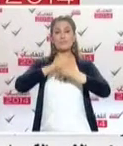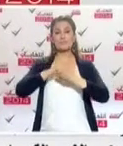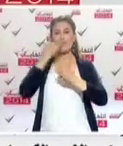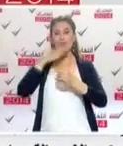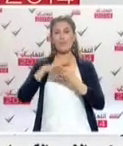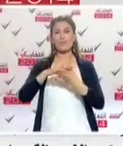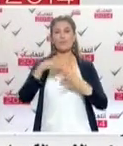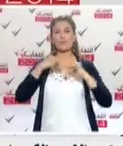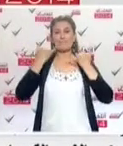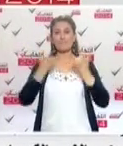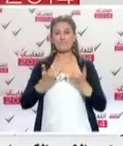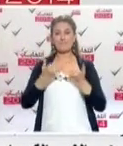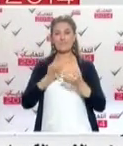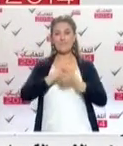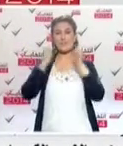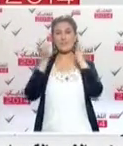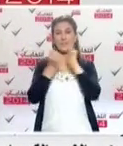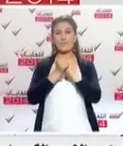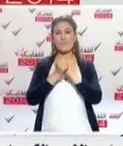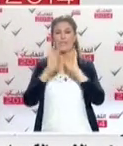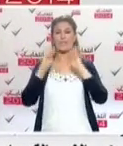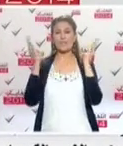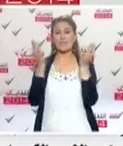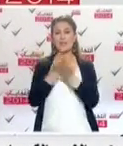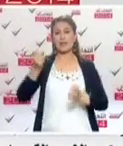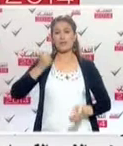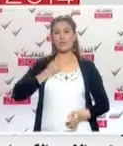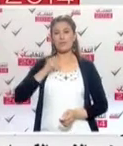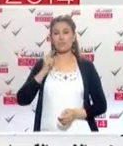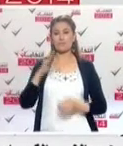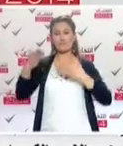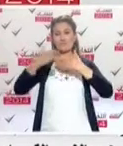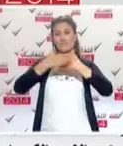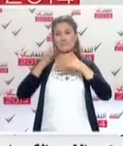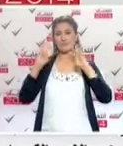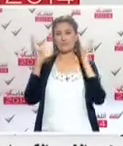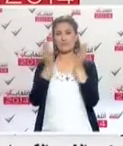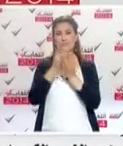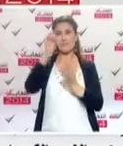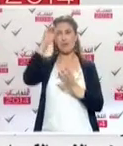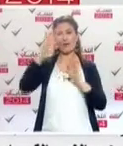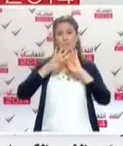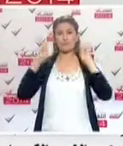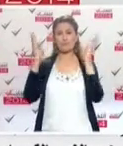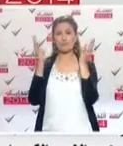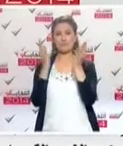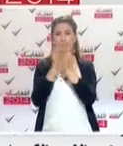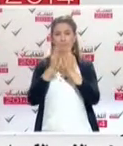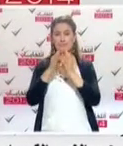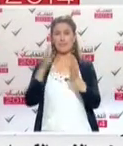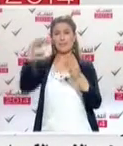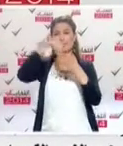حاضرها. وعدا علينا أن نكون معكم وبجانبكم، والله على ما أقول شهيد. أدعوكم أن